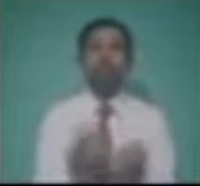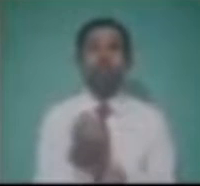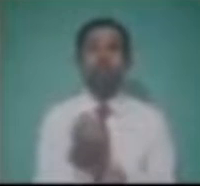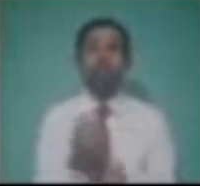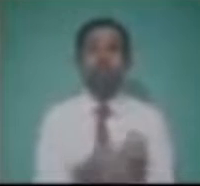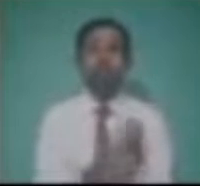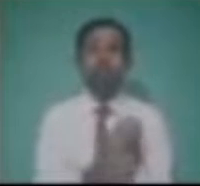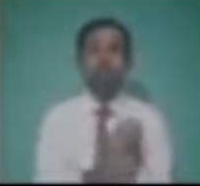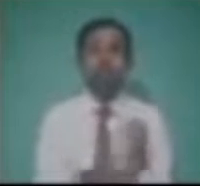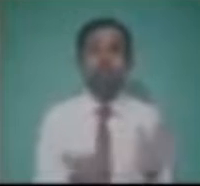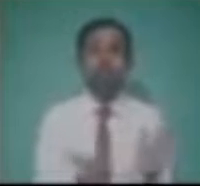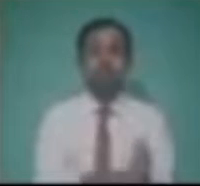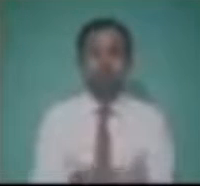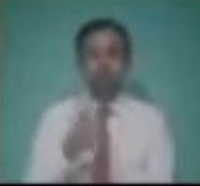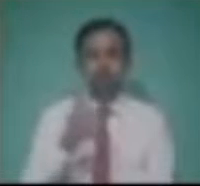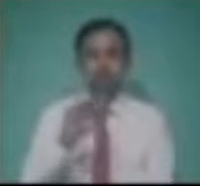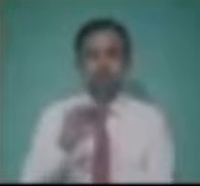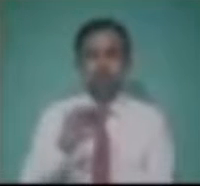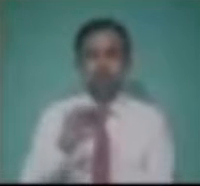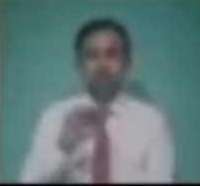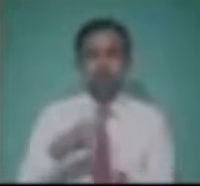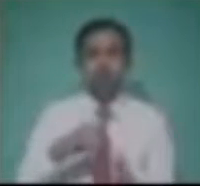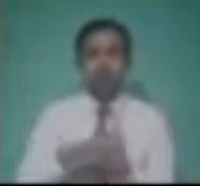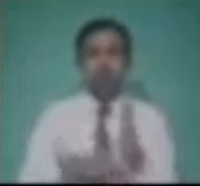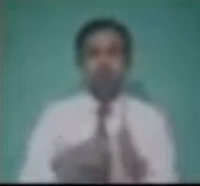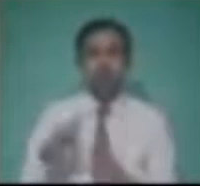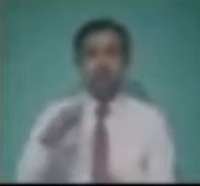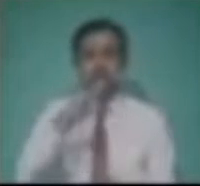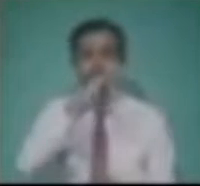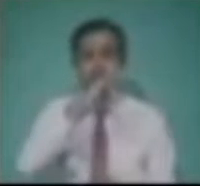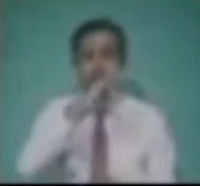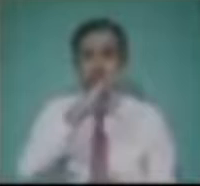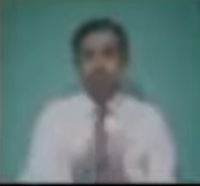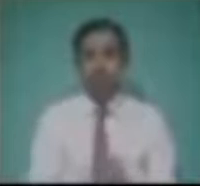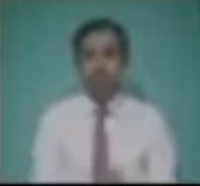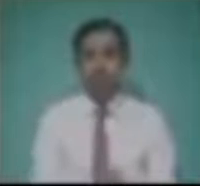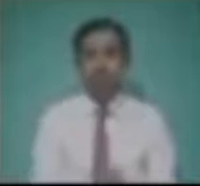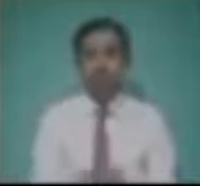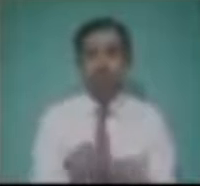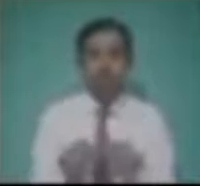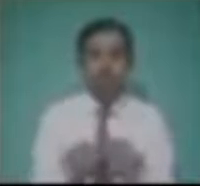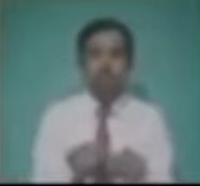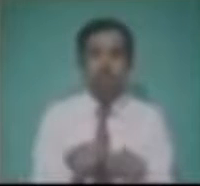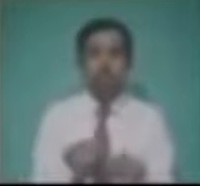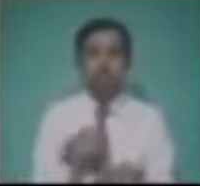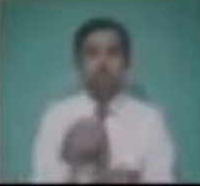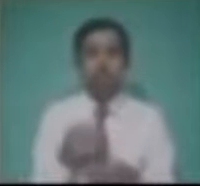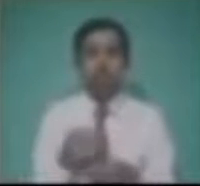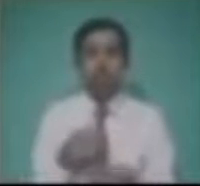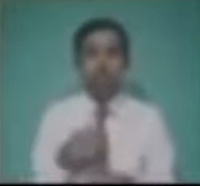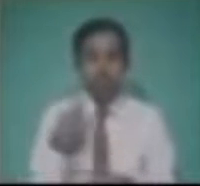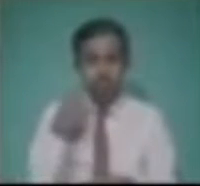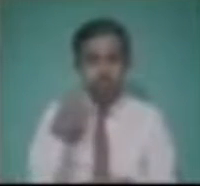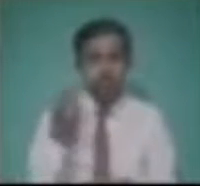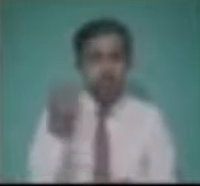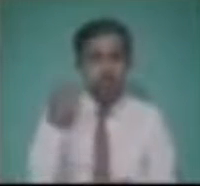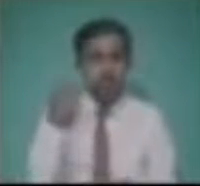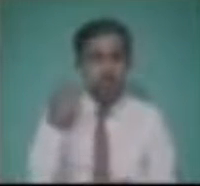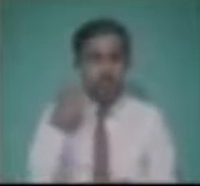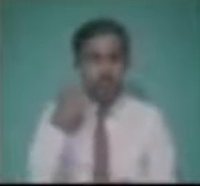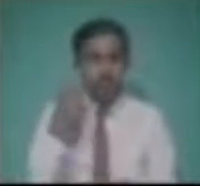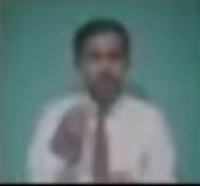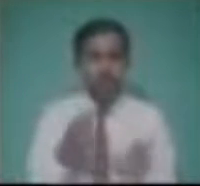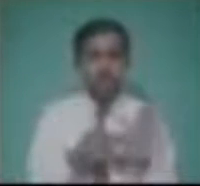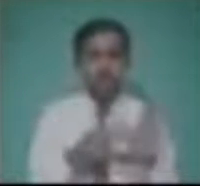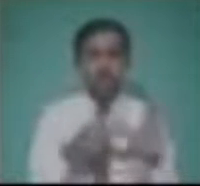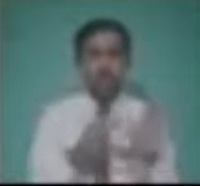ඇහුවම දීවනා 130යි ශ්‍රී ලංකන් ගුවන් සේවයේ. එතකොට මේ වගේ ආයතනයක් අපි දැක්ක පහුගිය අවස්සල අපි දැක්ක